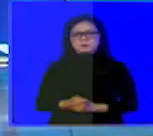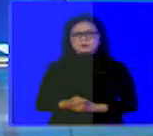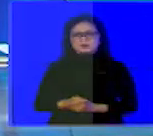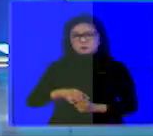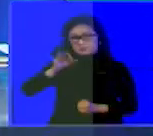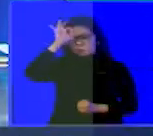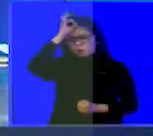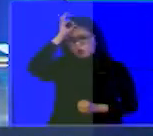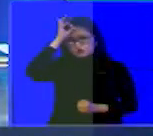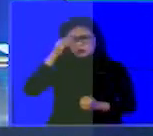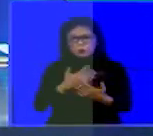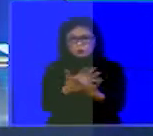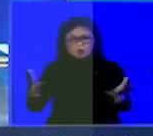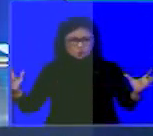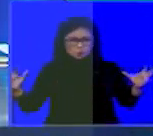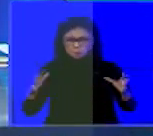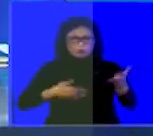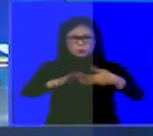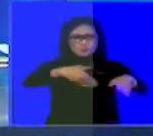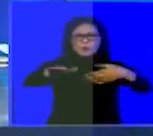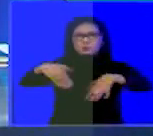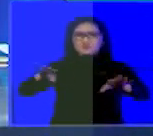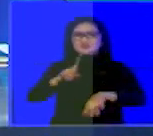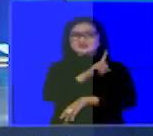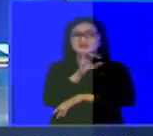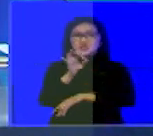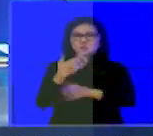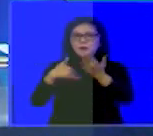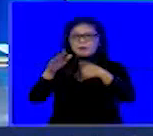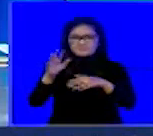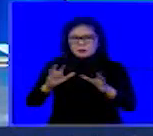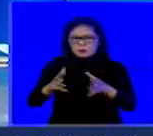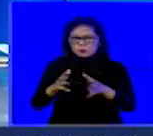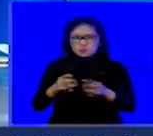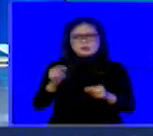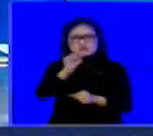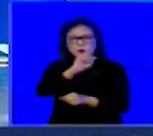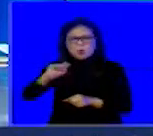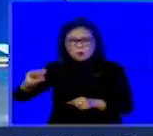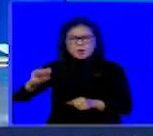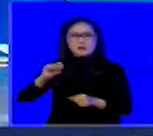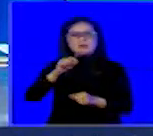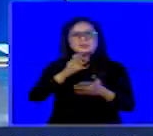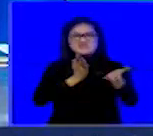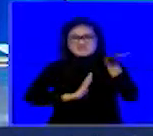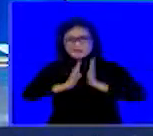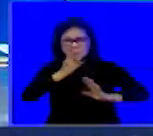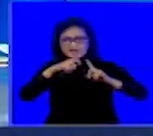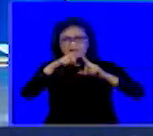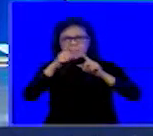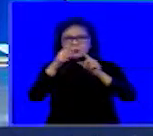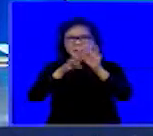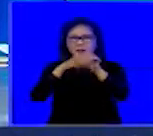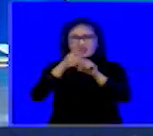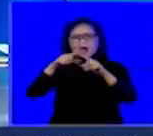Kita beralih ke informasi lainnya. Pemirsa, polisi membubarkan kerumunan ratusan anggota perguruan silat di Karanganyar, Jawa Tengah. Karena ricu, polisi